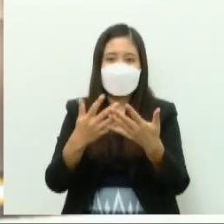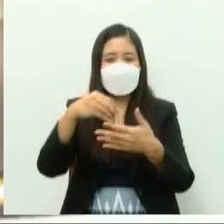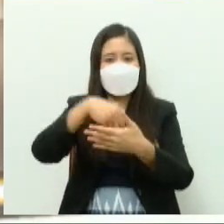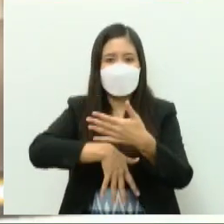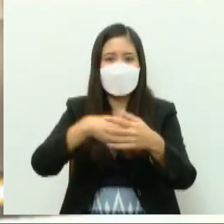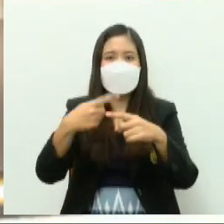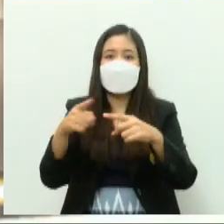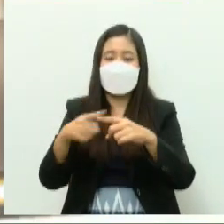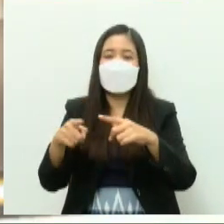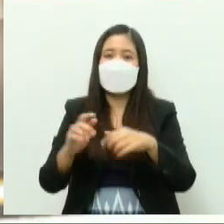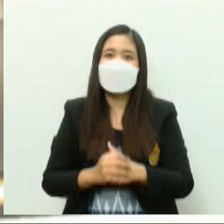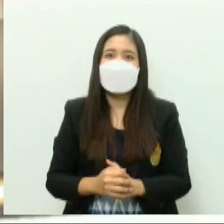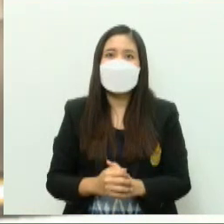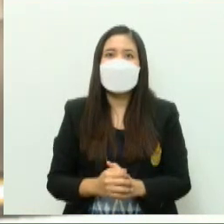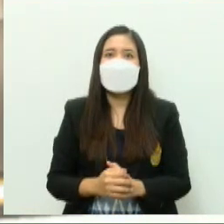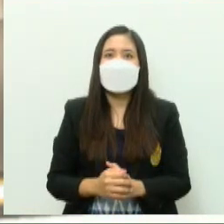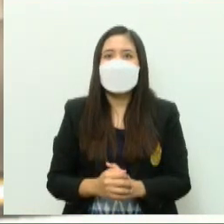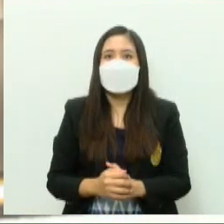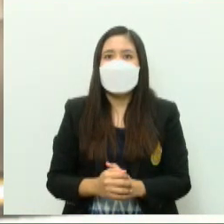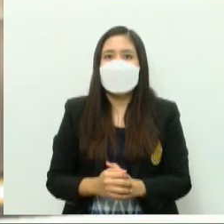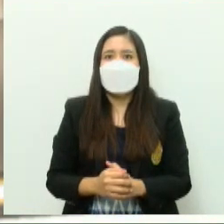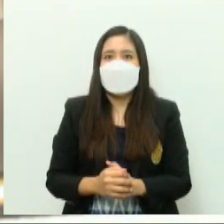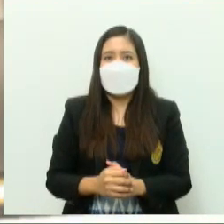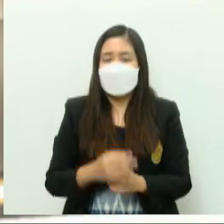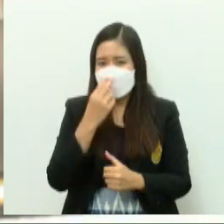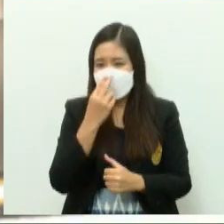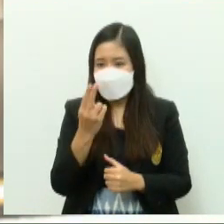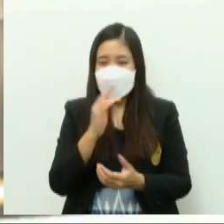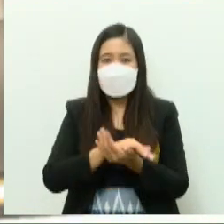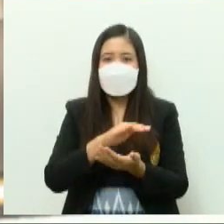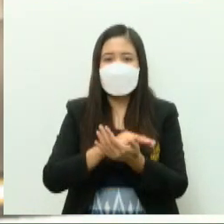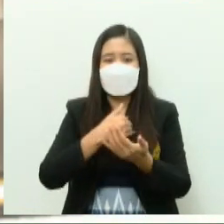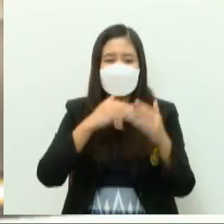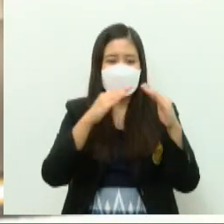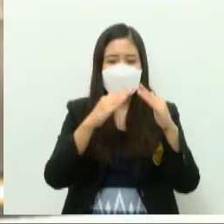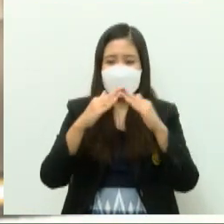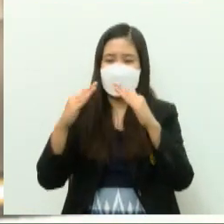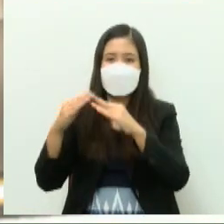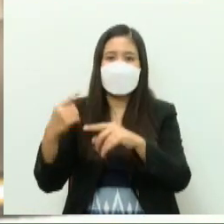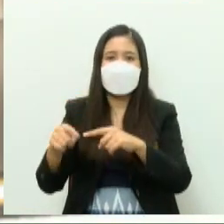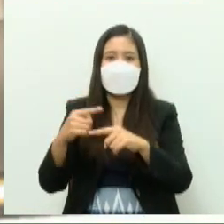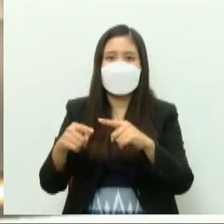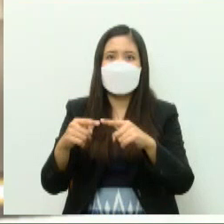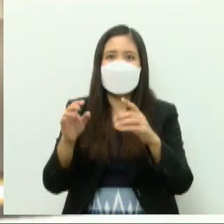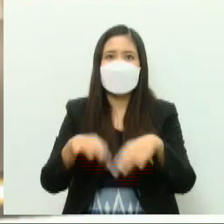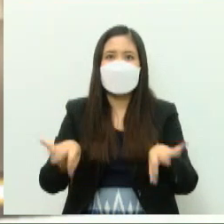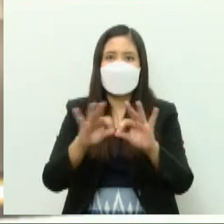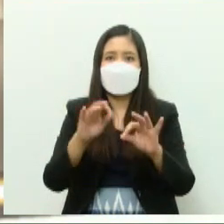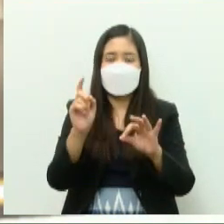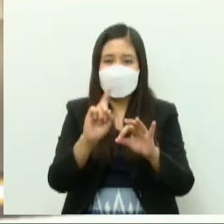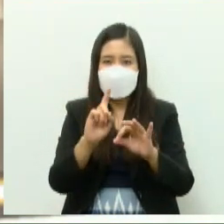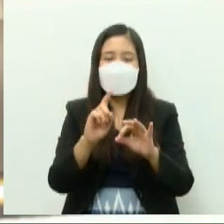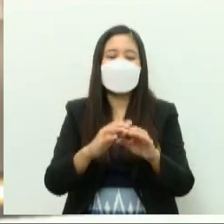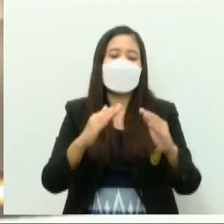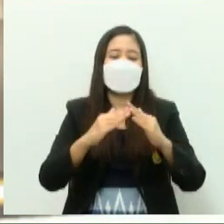หลายก่อสร้างนะครับหลายอาคารซึ่งในส่วนนั้นก็คงจะเป็นโครงสร้างพื้นฐานที่ท